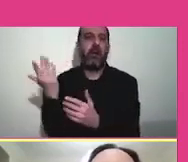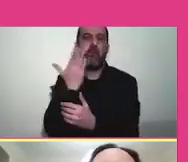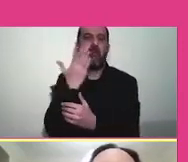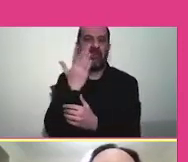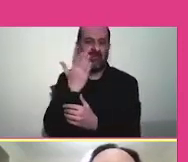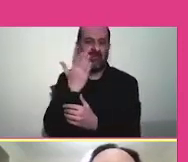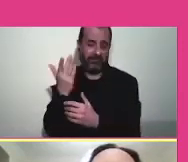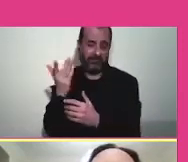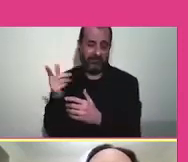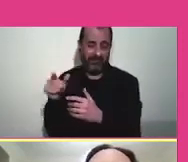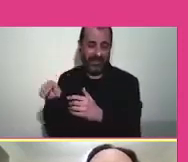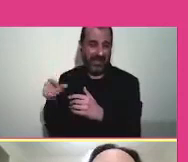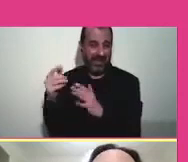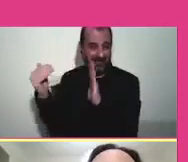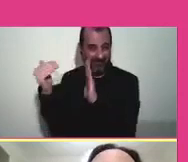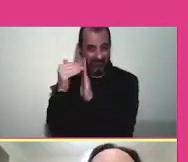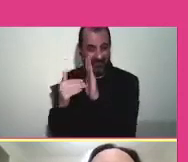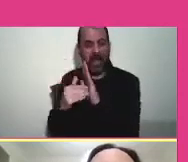χωρισμένες σε